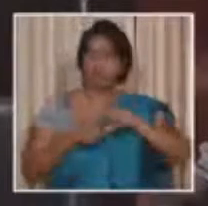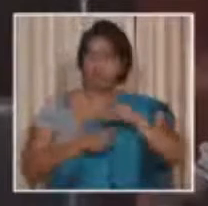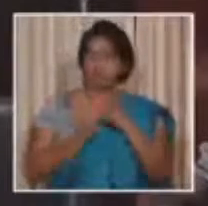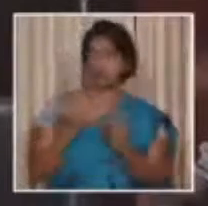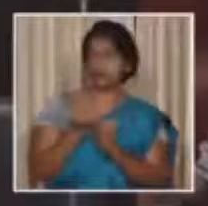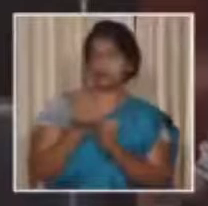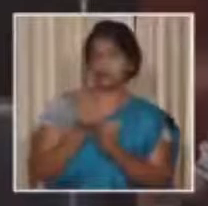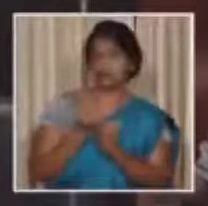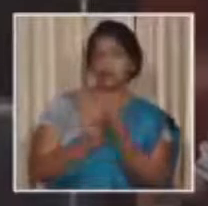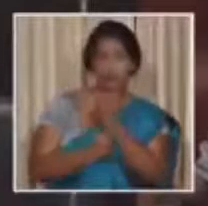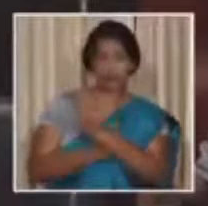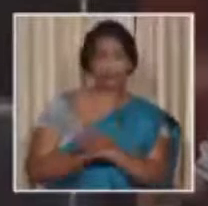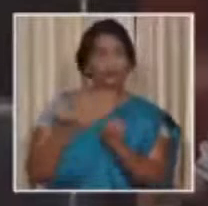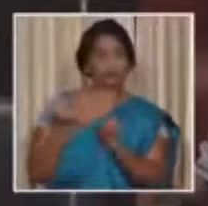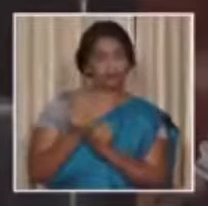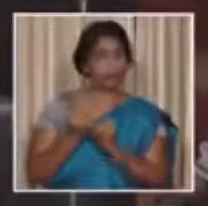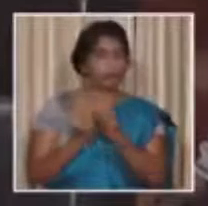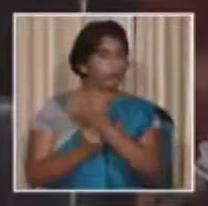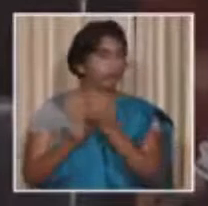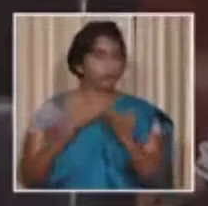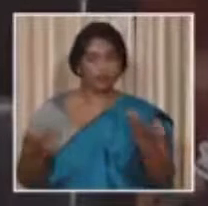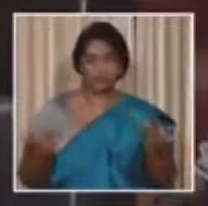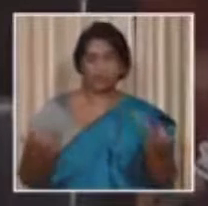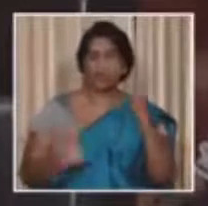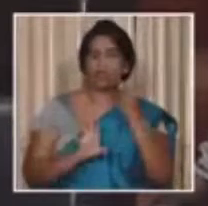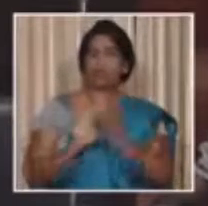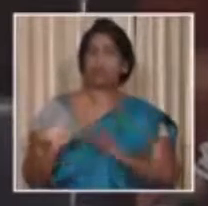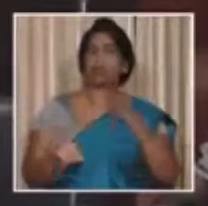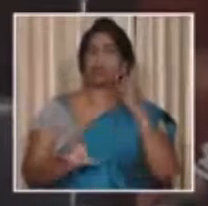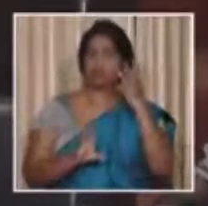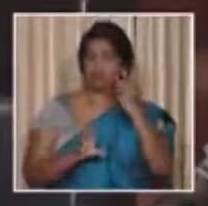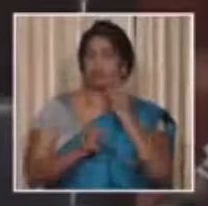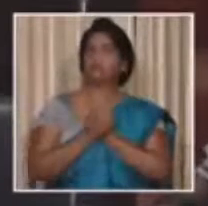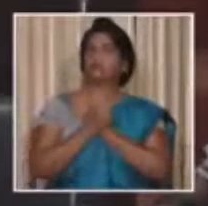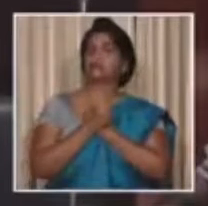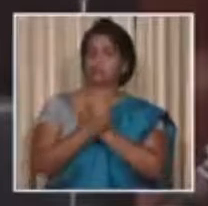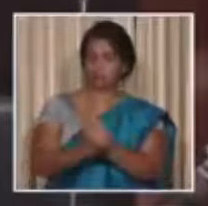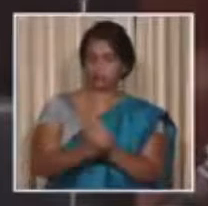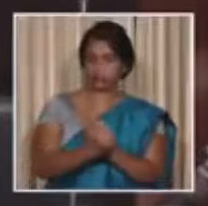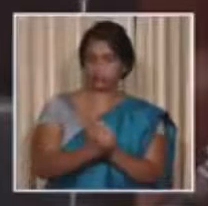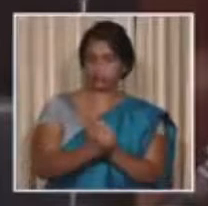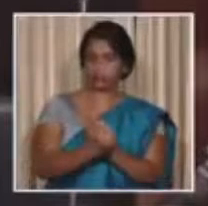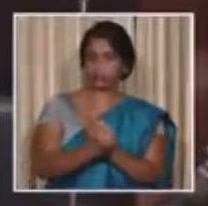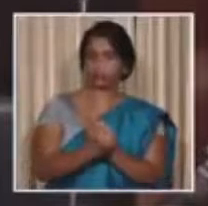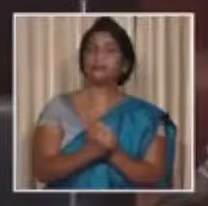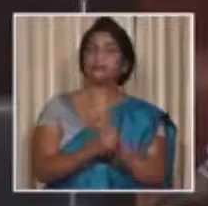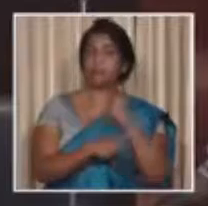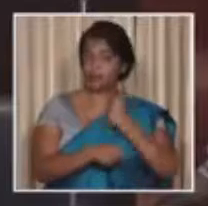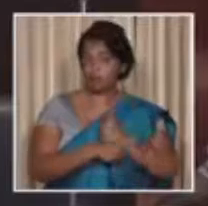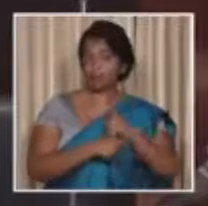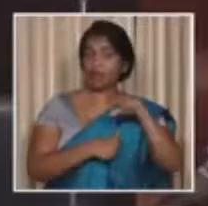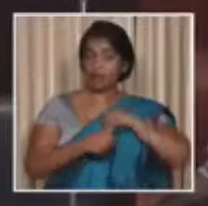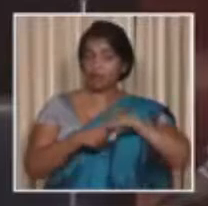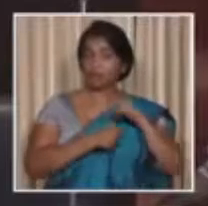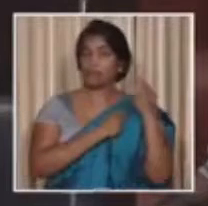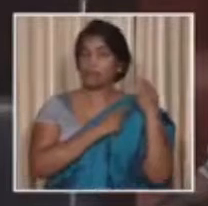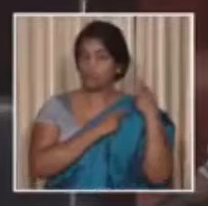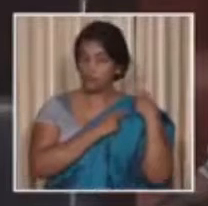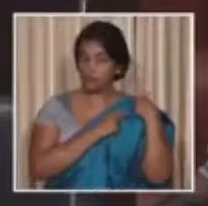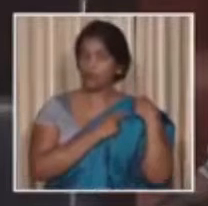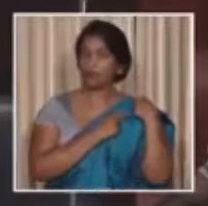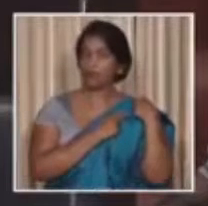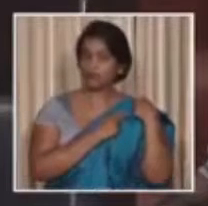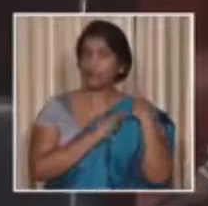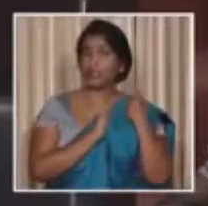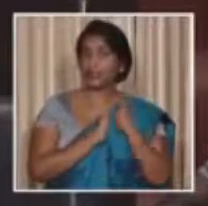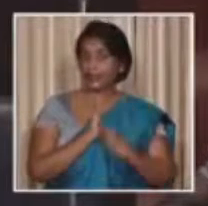ඕන සහයෝගය දුන්නේ නැත්නම් අවුරුදු තුනක සිරදඬුවක් ඒ රාජ්‍ය ආයතන බාරව ඉන්න අයට